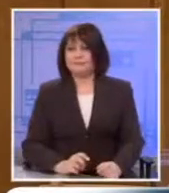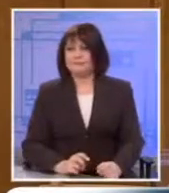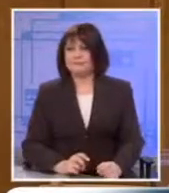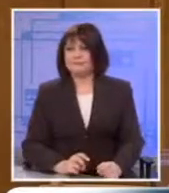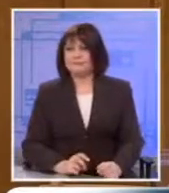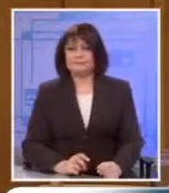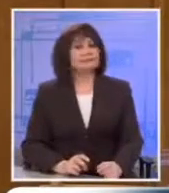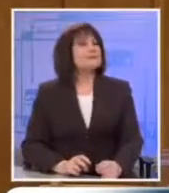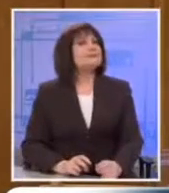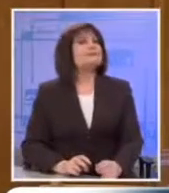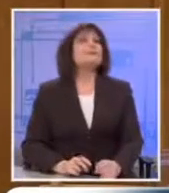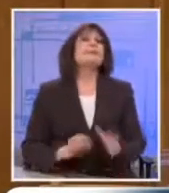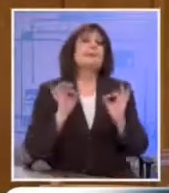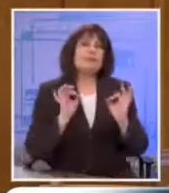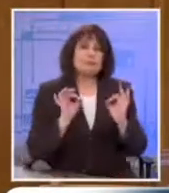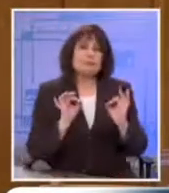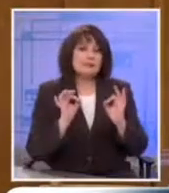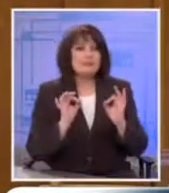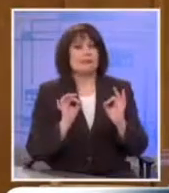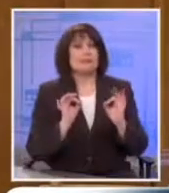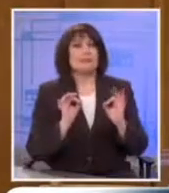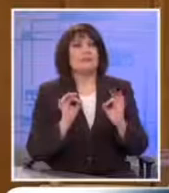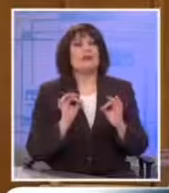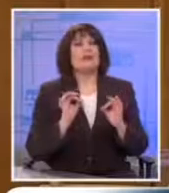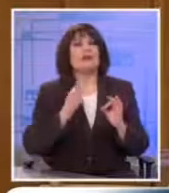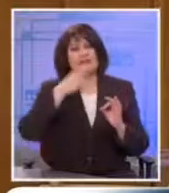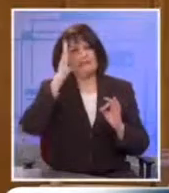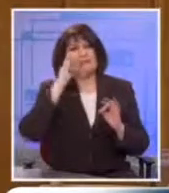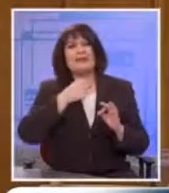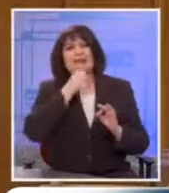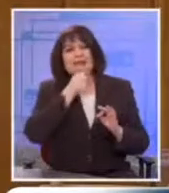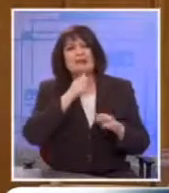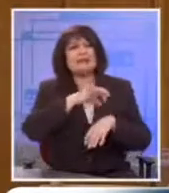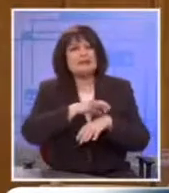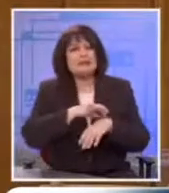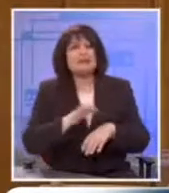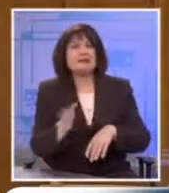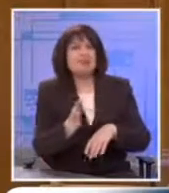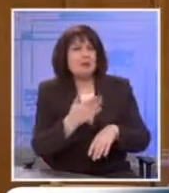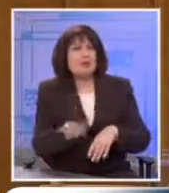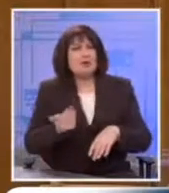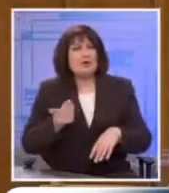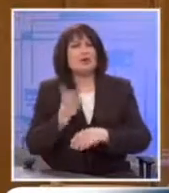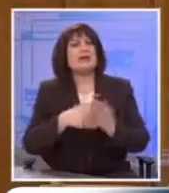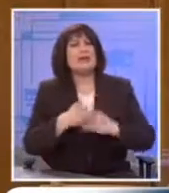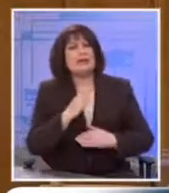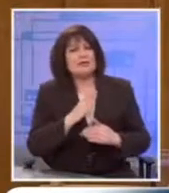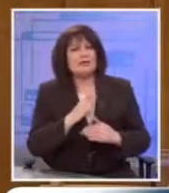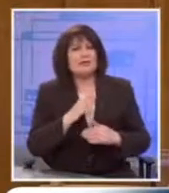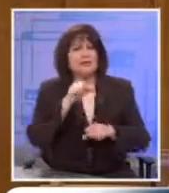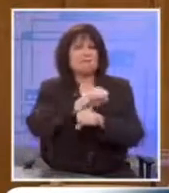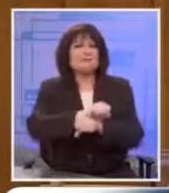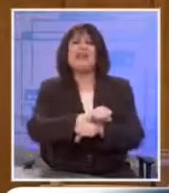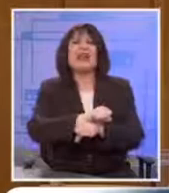Ευνοεί με συγκεκριμένες προϋποθέσεις την απόλυση ευάλωτων ομάδων όπως υπερηλίκων, ασθενών, ανθρώπους με αναπηρία, που η κράτησή